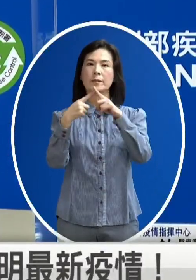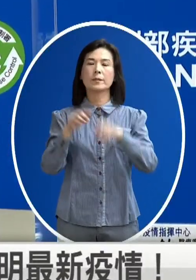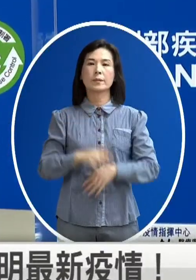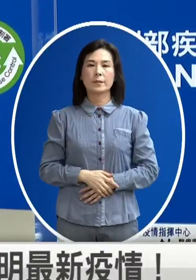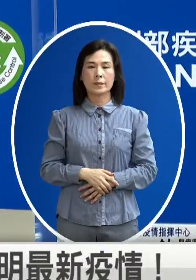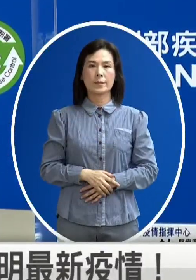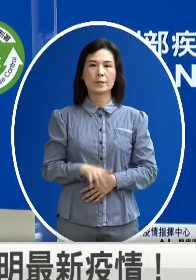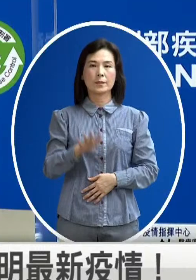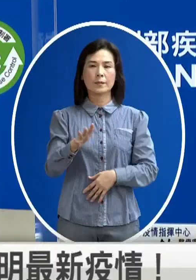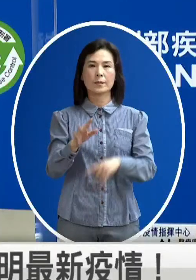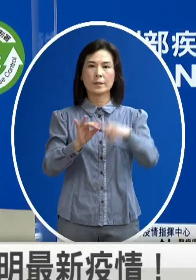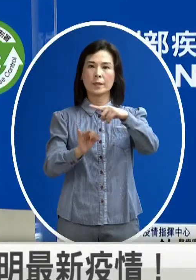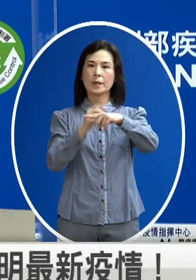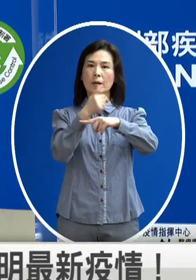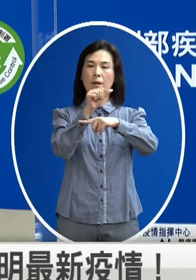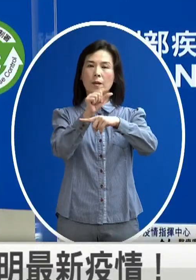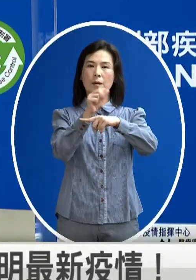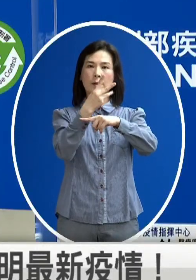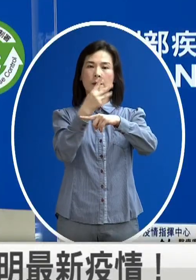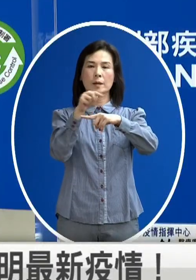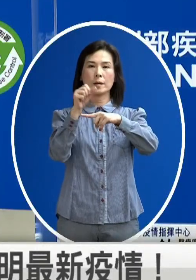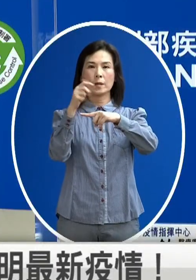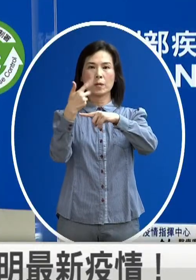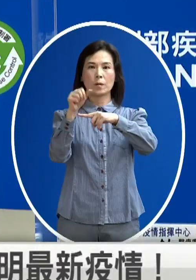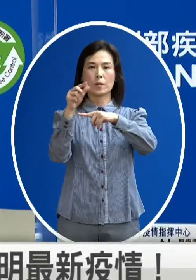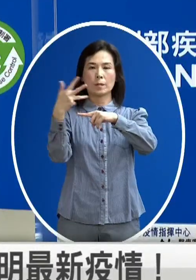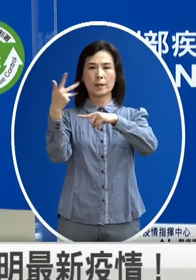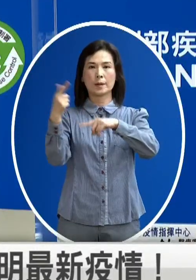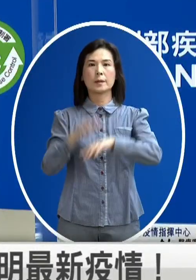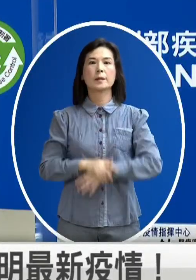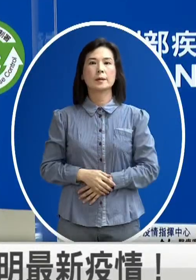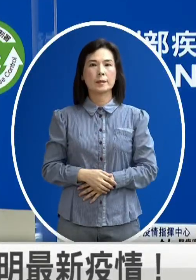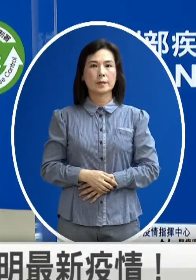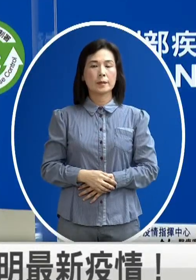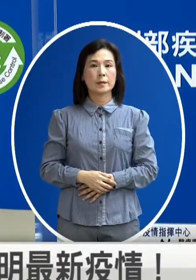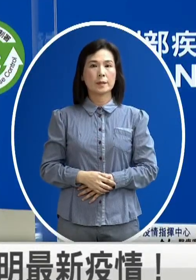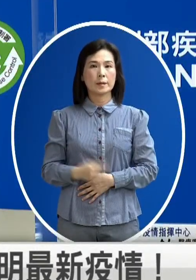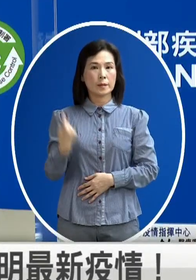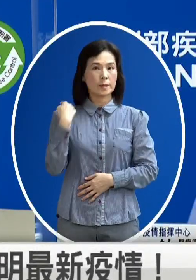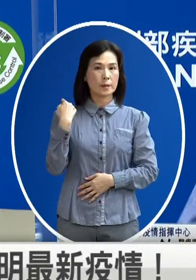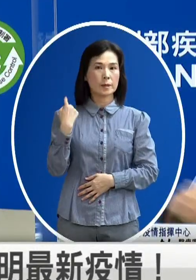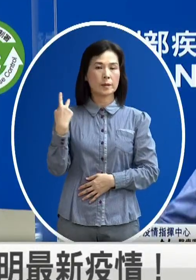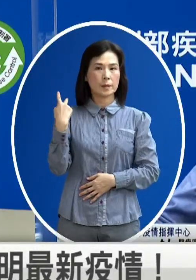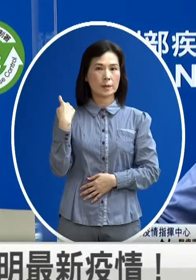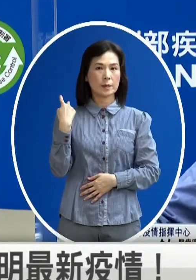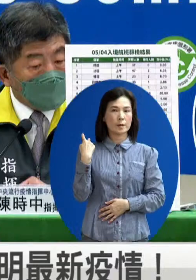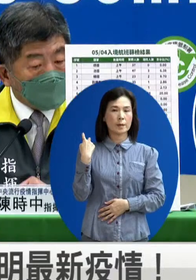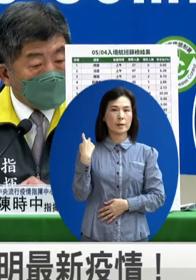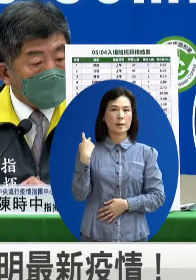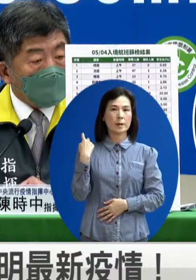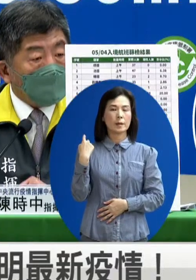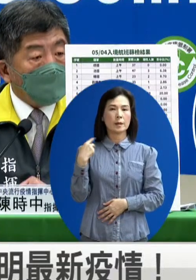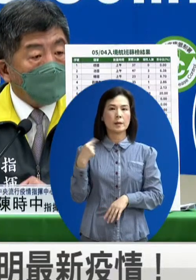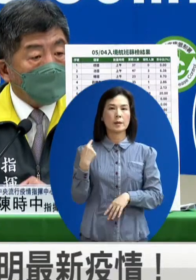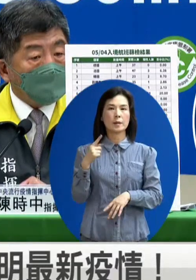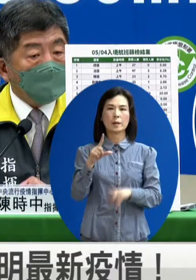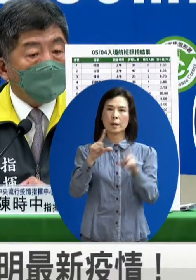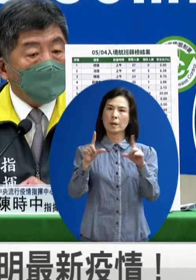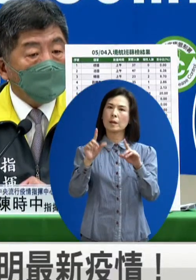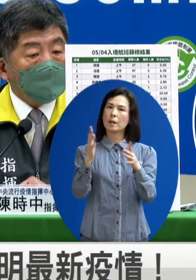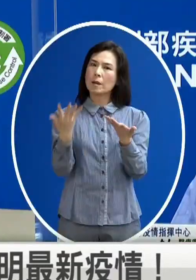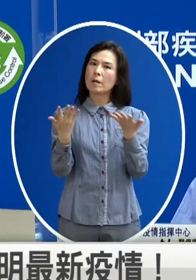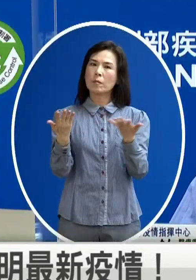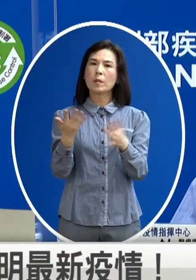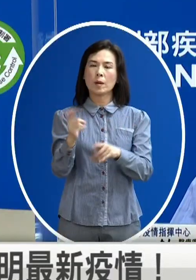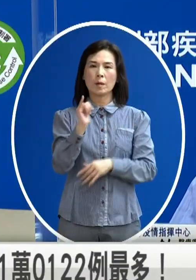那3.81%。那越南的航班昨天、前天好了一天，今天大致上也还好，就